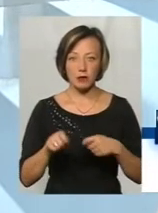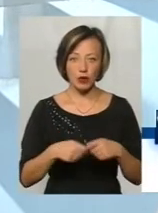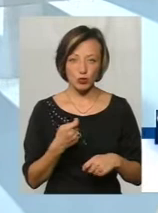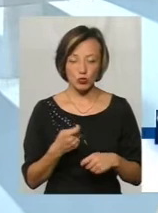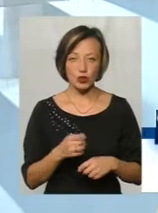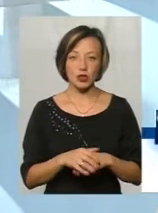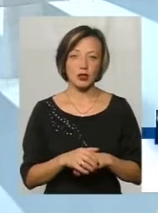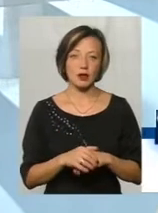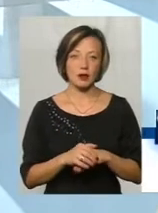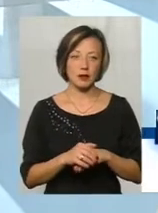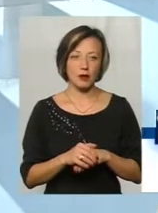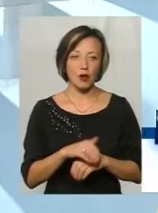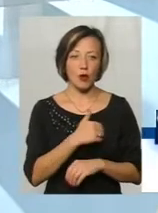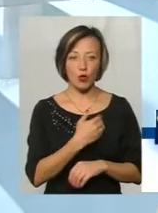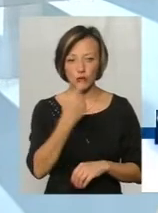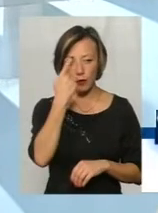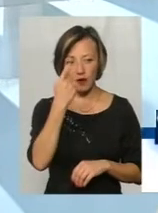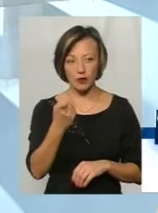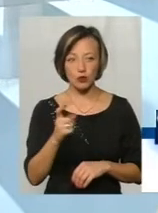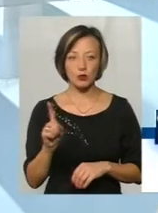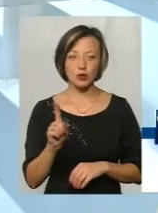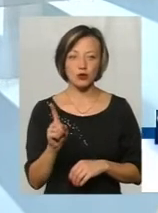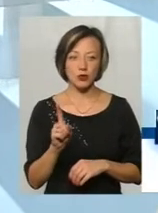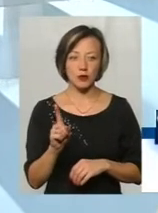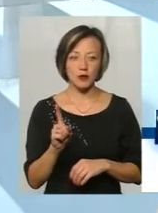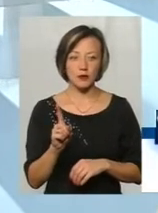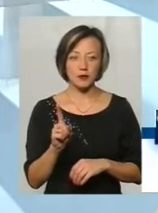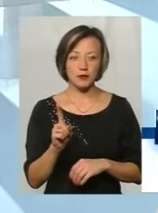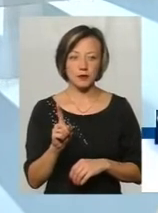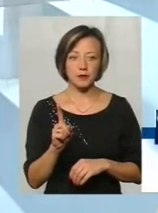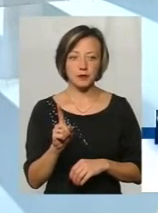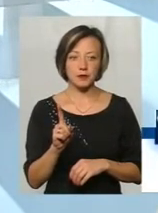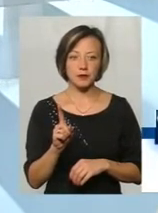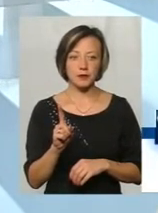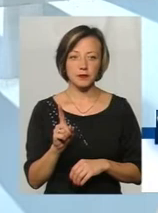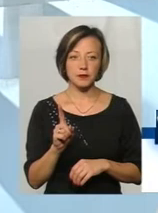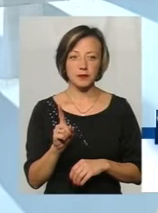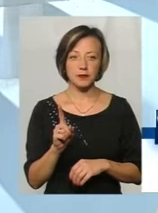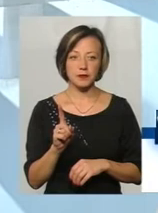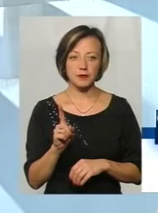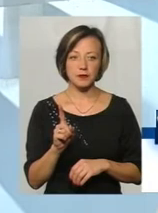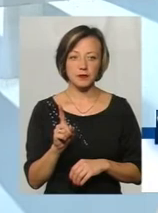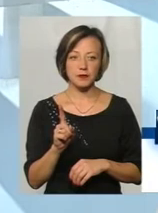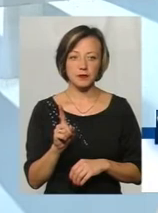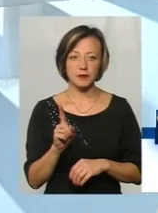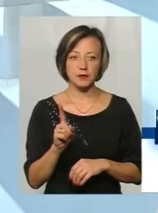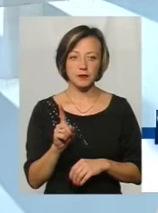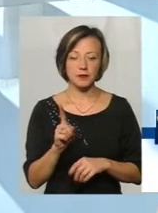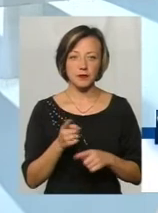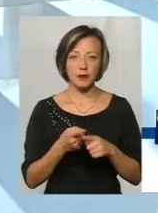Хочу якби повідомити, що більш конкретизовано вже йде відповідальність про адмінправопорушення.